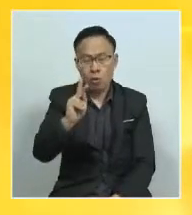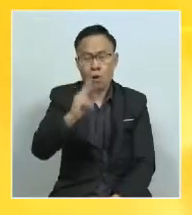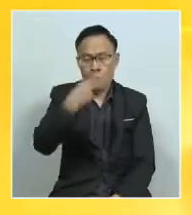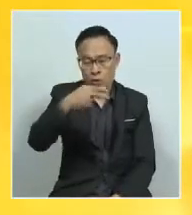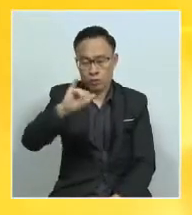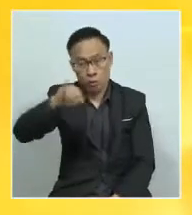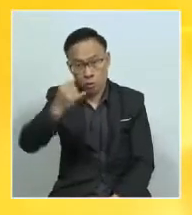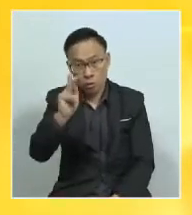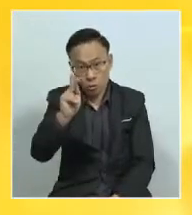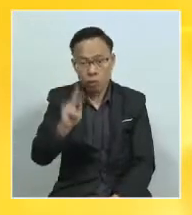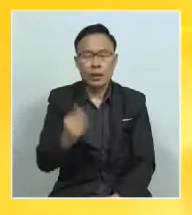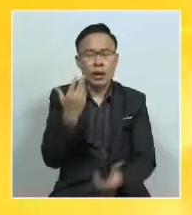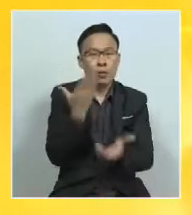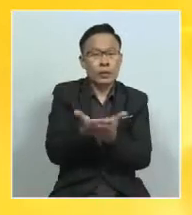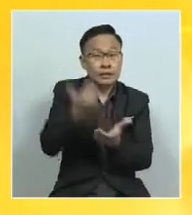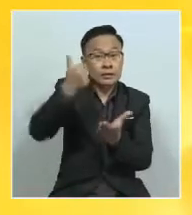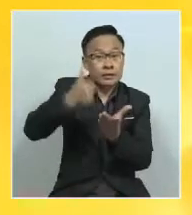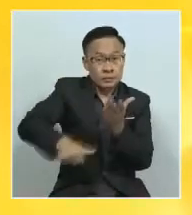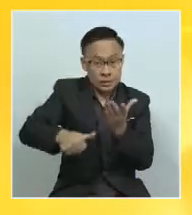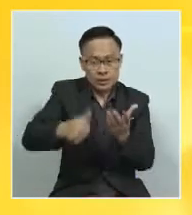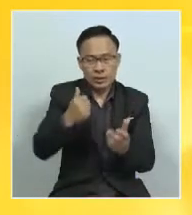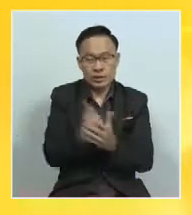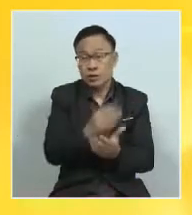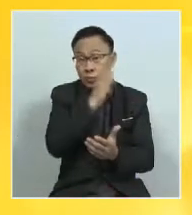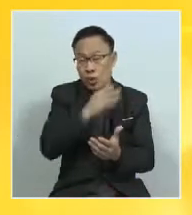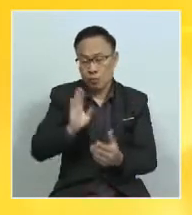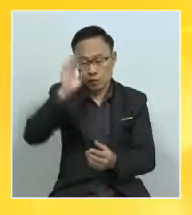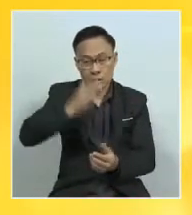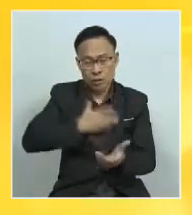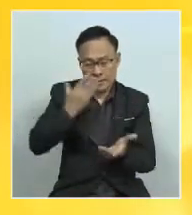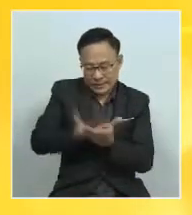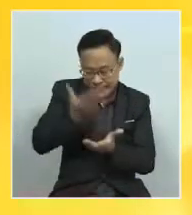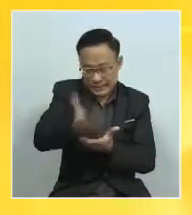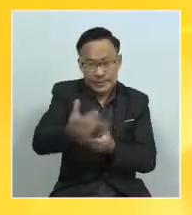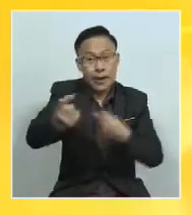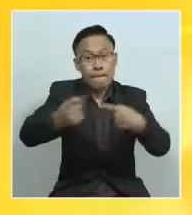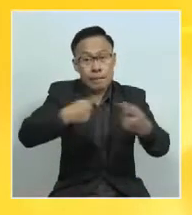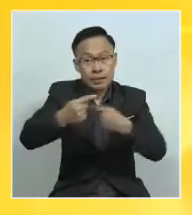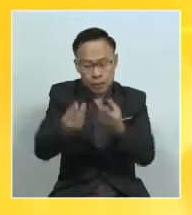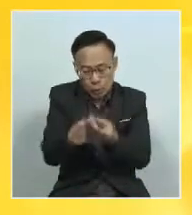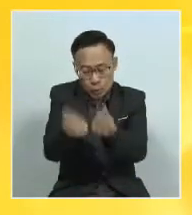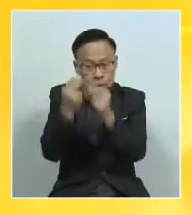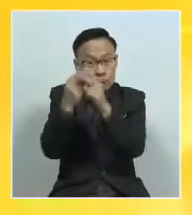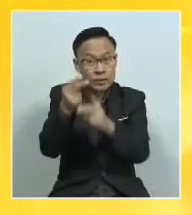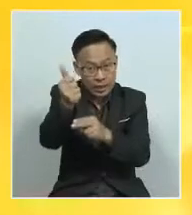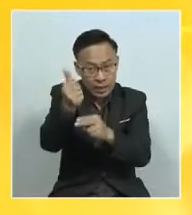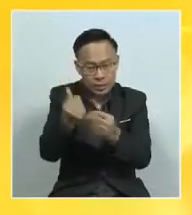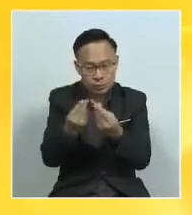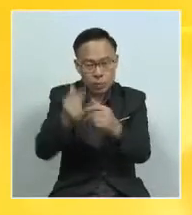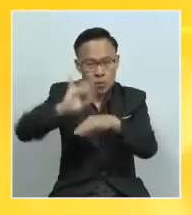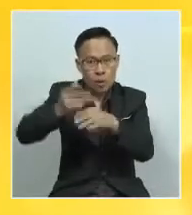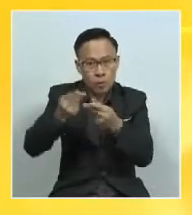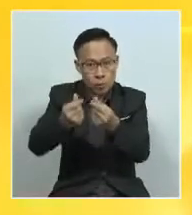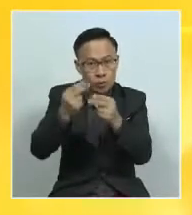จากการที่บริษัทของคุณเนี่ยไปซื้อบรรจุภัณฑ์พลาสติกที่ย่อยสลายได้เองนะแล้วก็บรรจุภัณฑ์นั้นต้องได้รับ